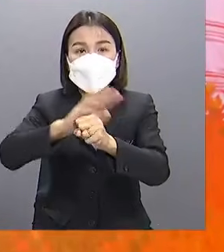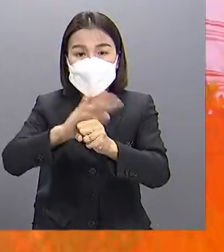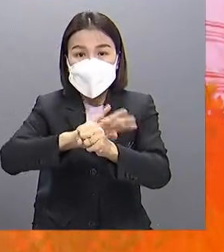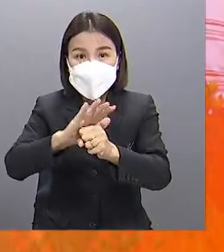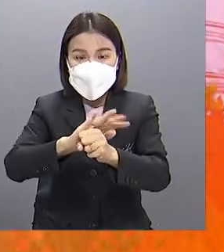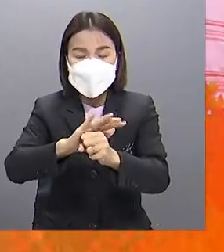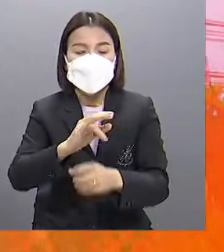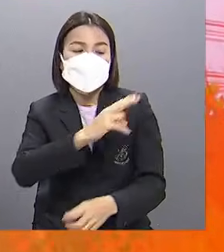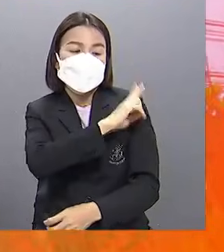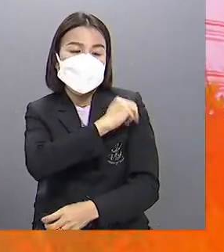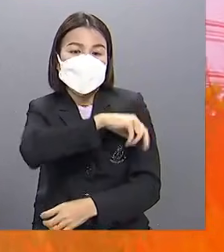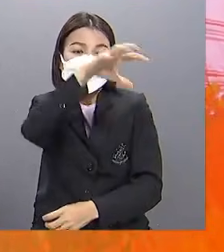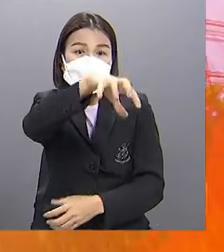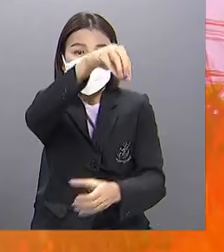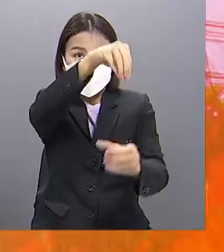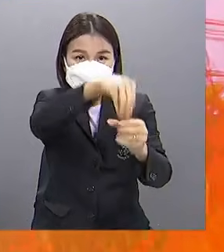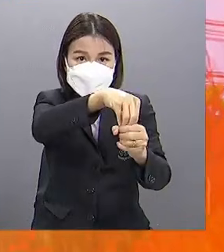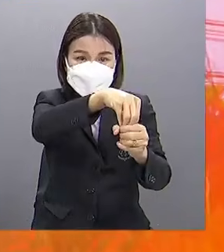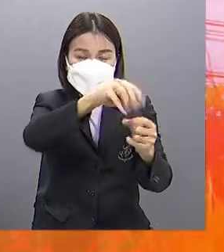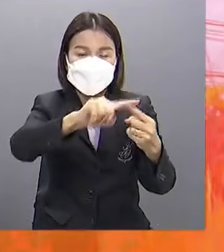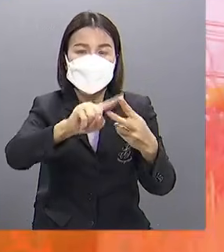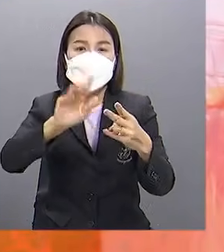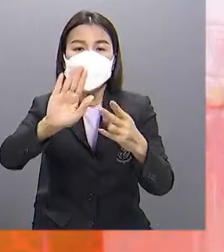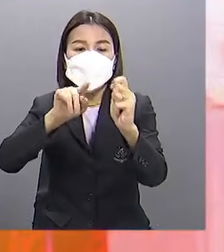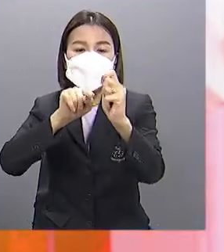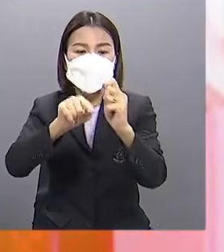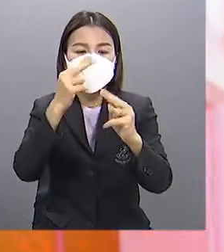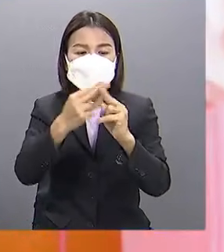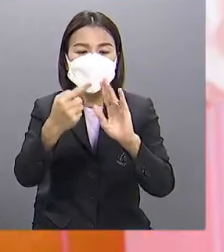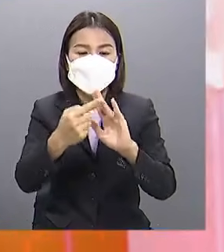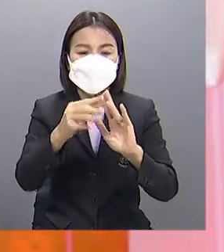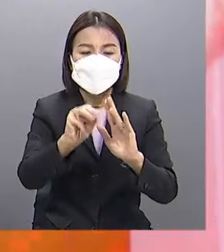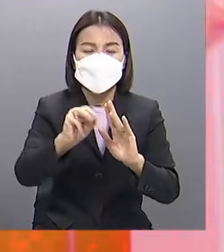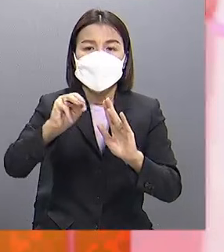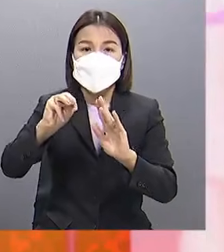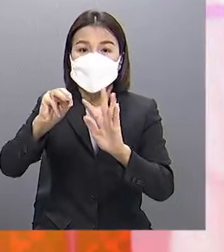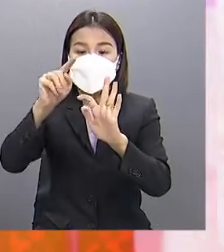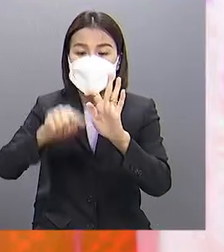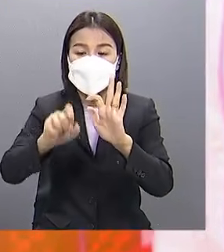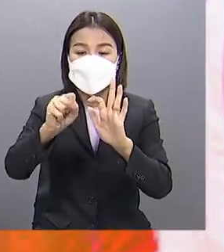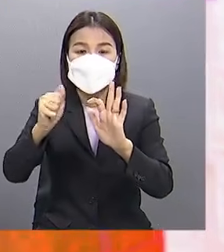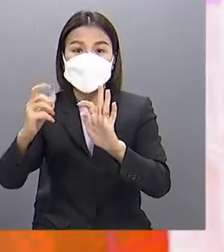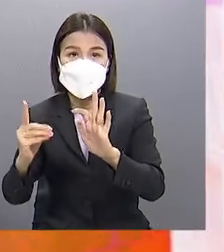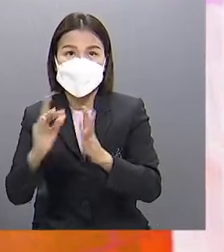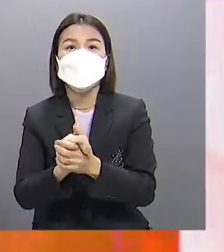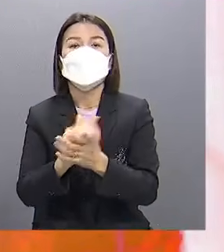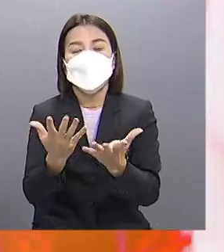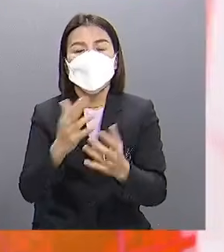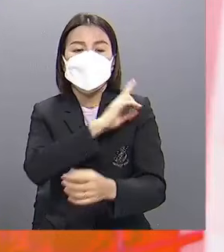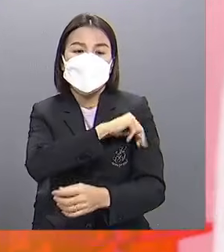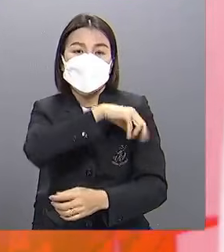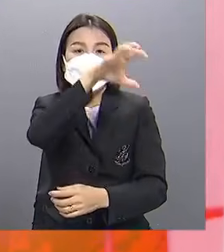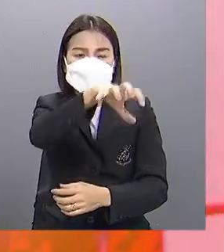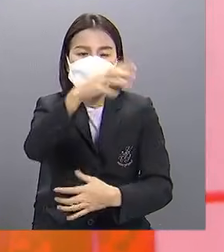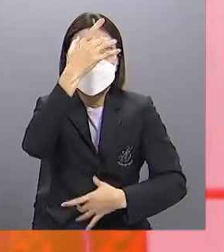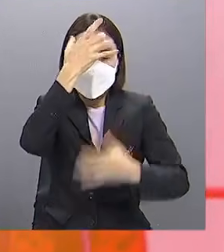แม่สอดและโรงพยาบาลเอกชนเกือบ600รายส่วนผู้ป่วยระดับสีเขียวหรือไม่แสดงอาการ